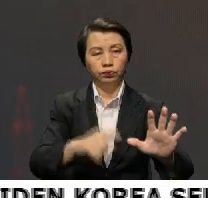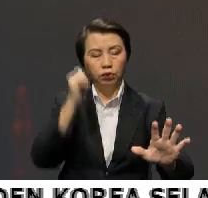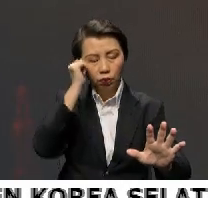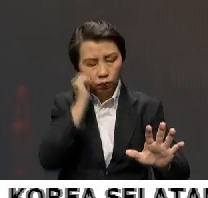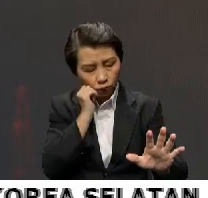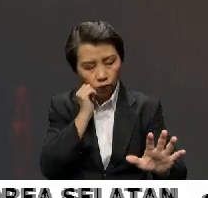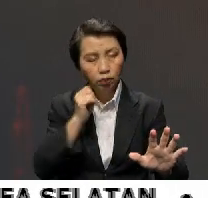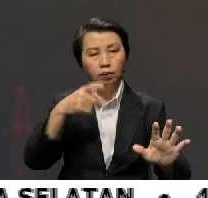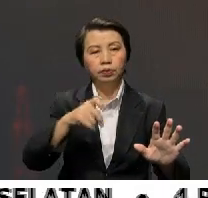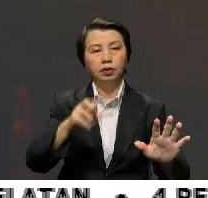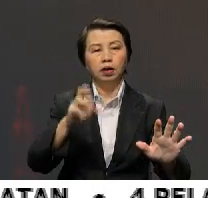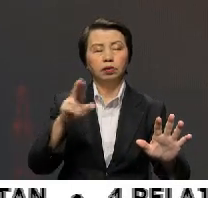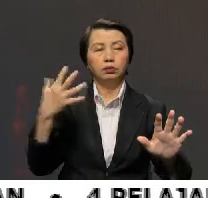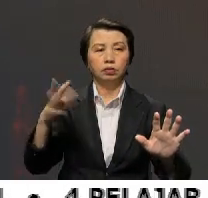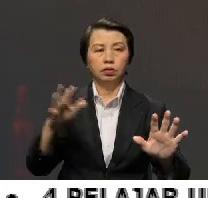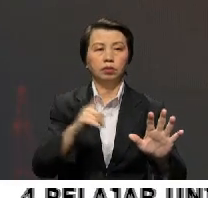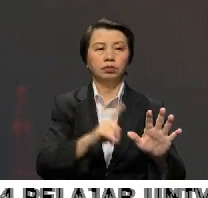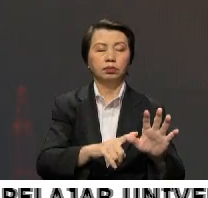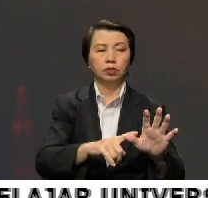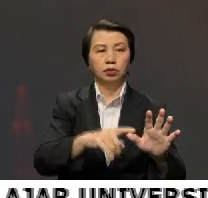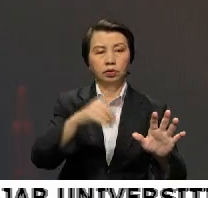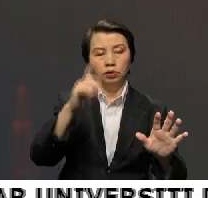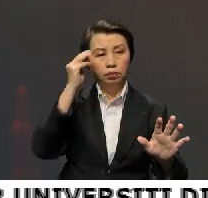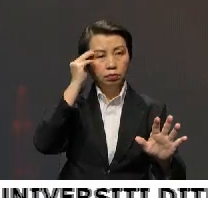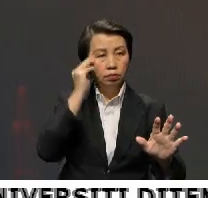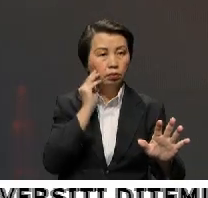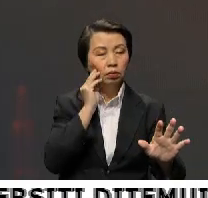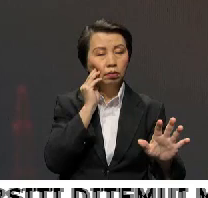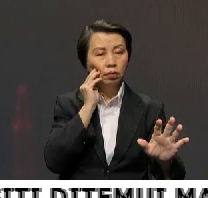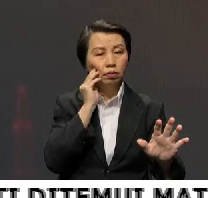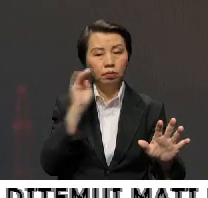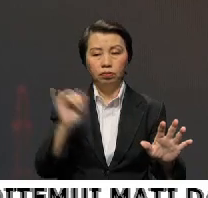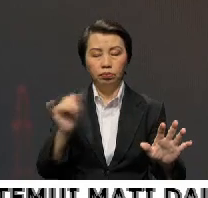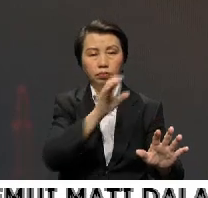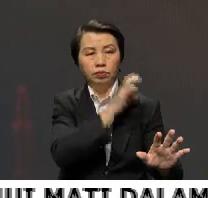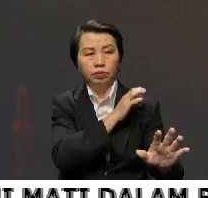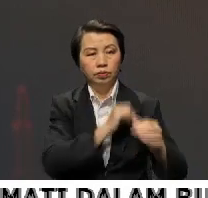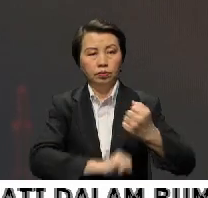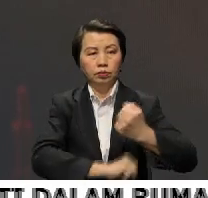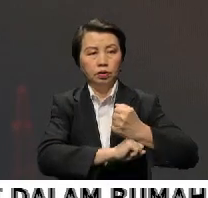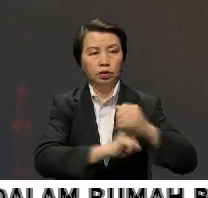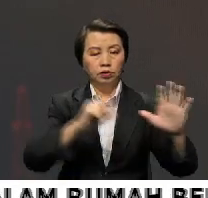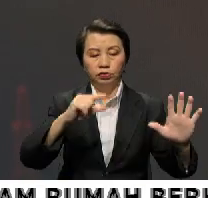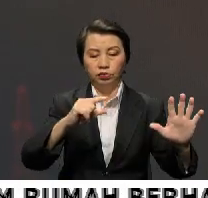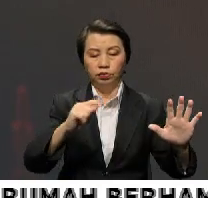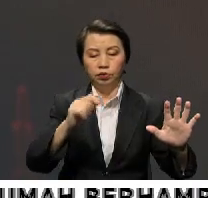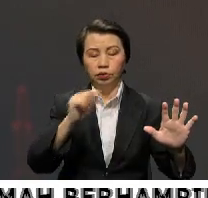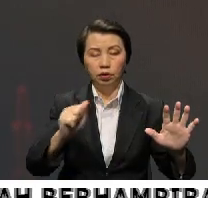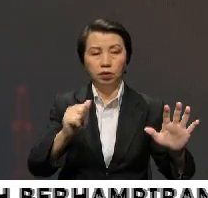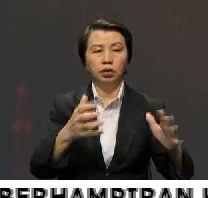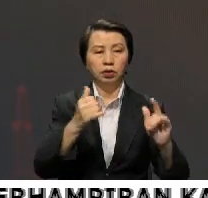tertua bagi PRU ke-15 ini, iaitu Tun Dr. Mahathir Mohamad selaku pengurusi penaja GTA. Kita terus